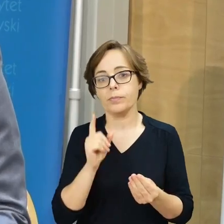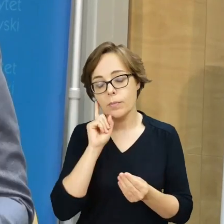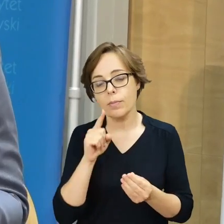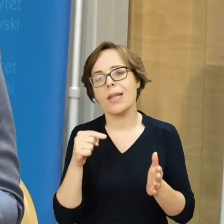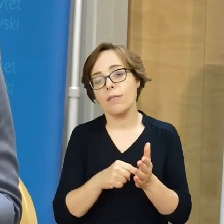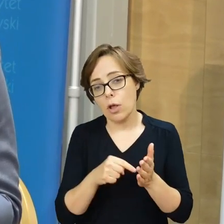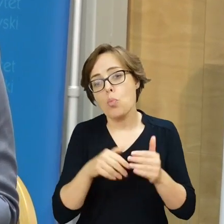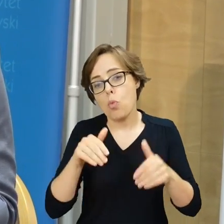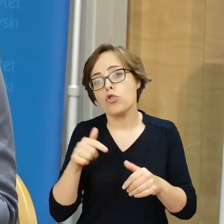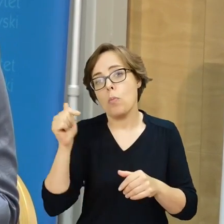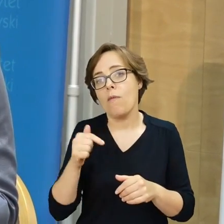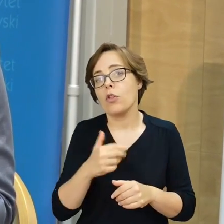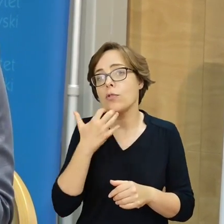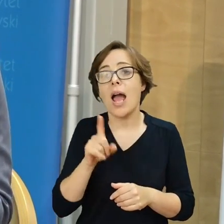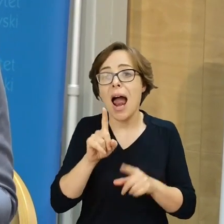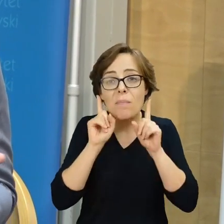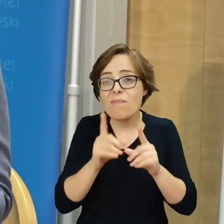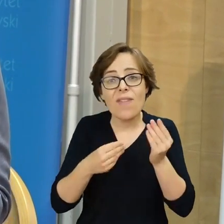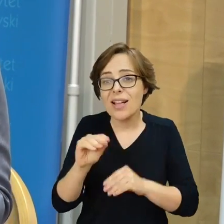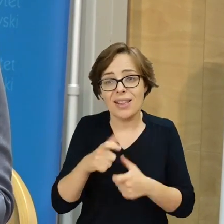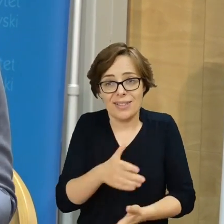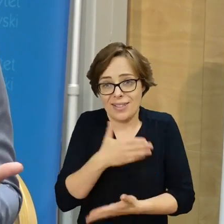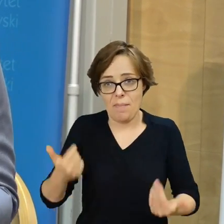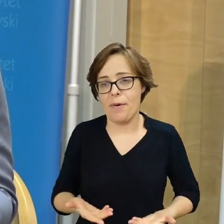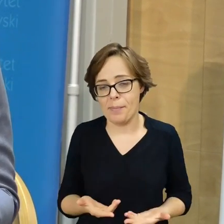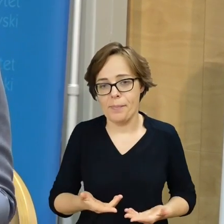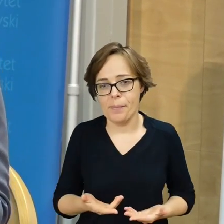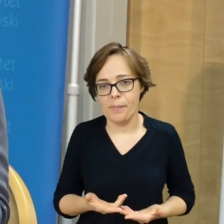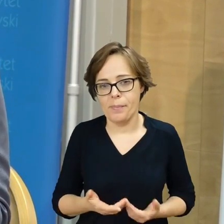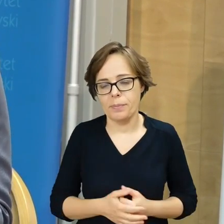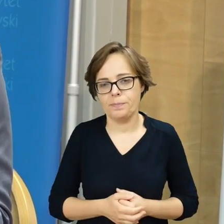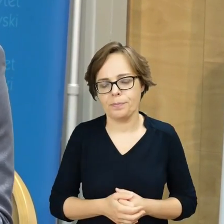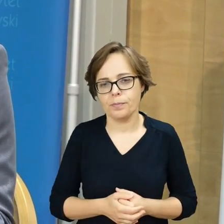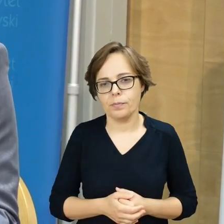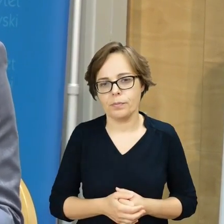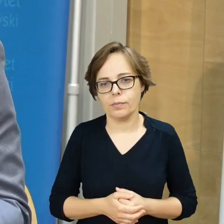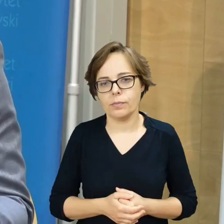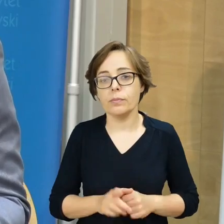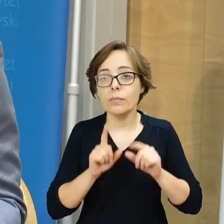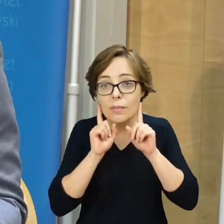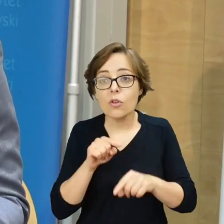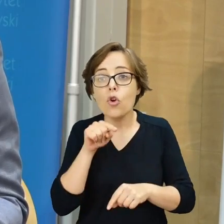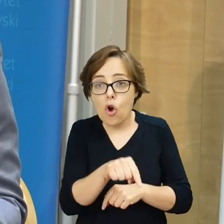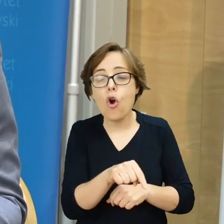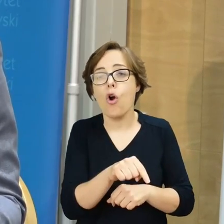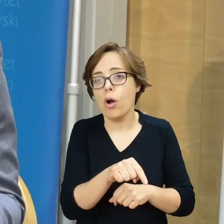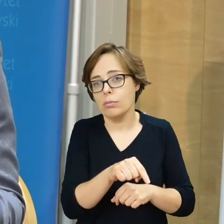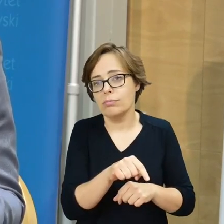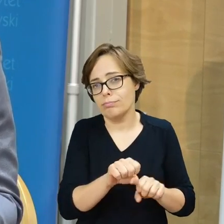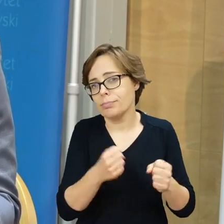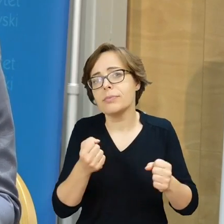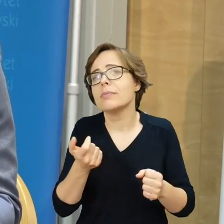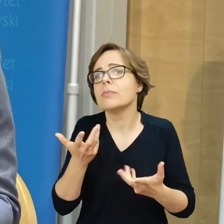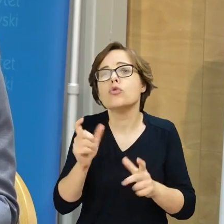już, nie? Ale nic więcej tam nie ma. I tak naprawdę to uniemożliwia jakąkolwiek kontrolę głębszą, bo